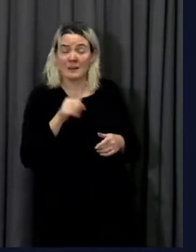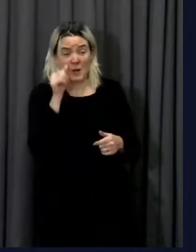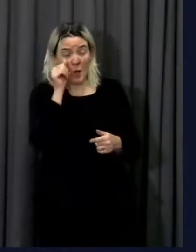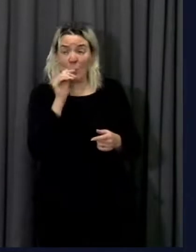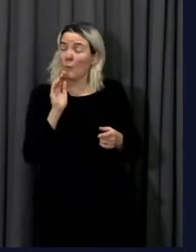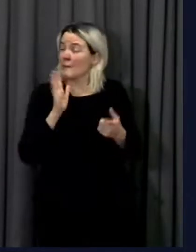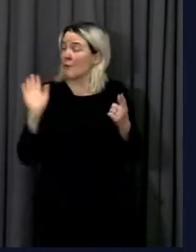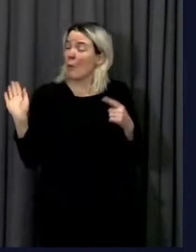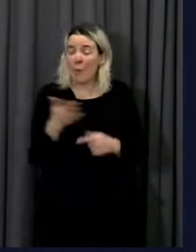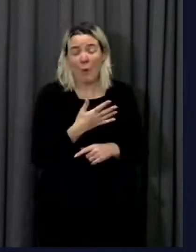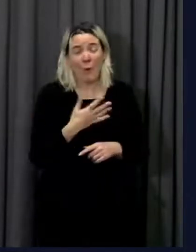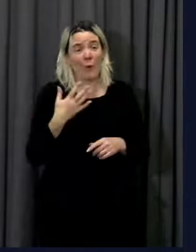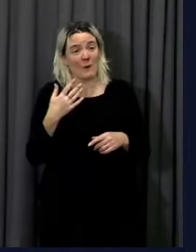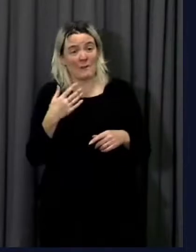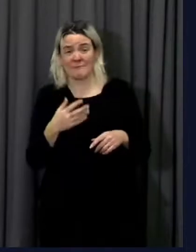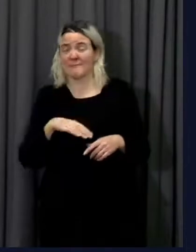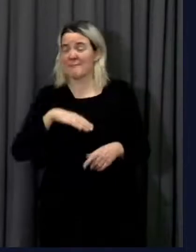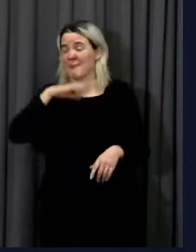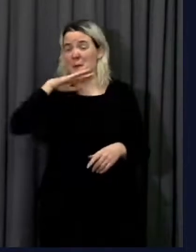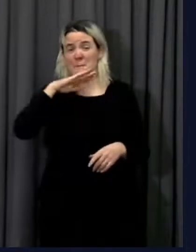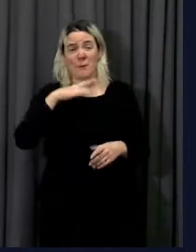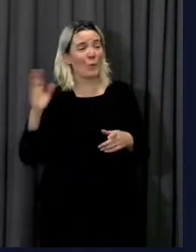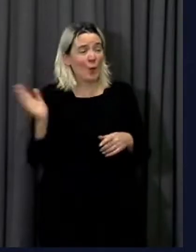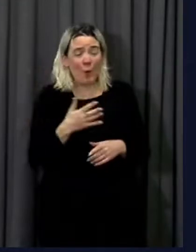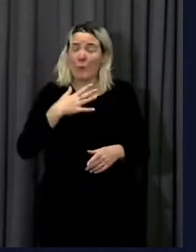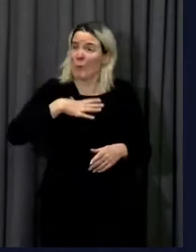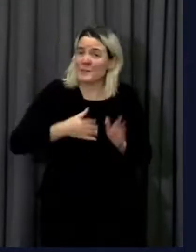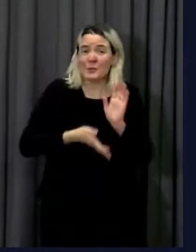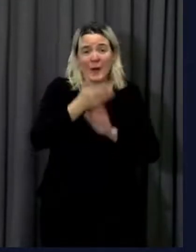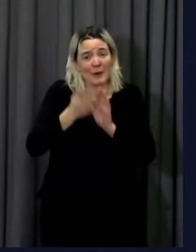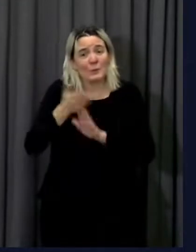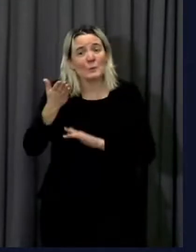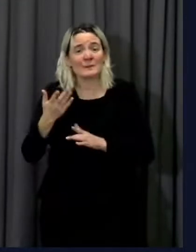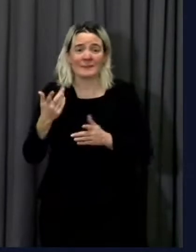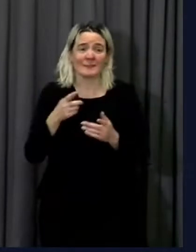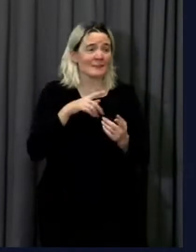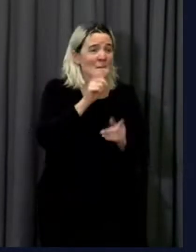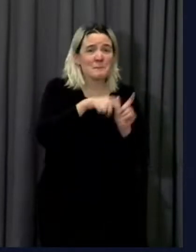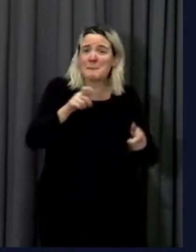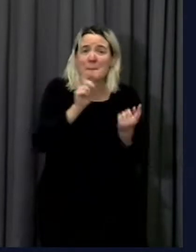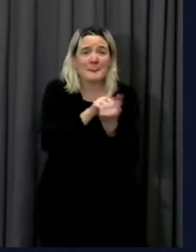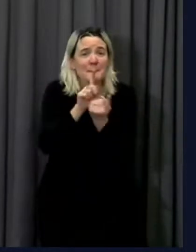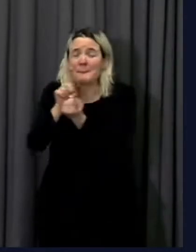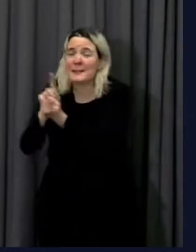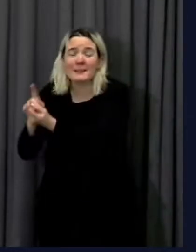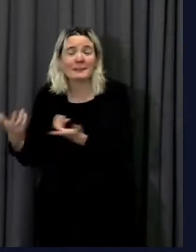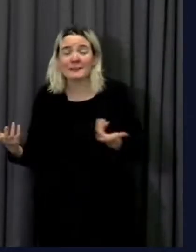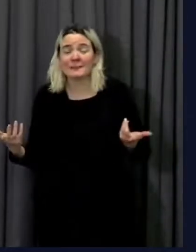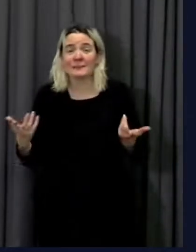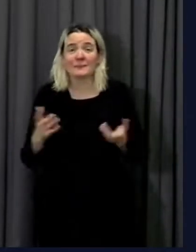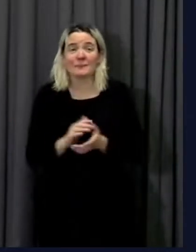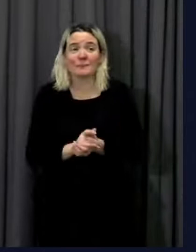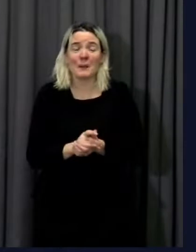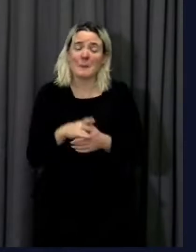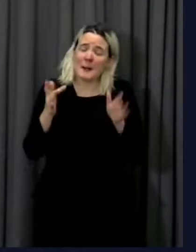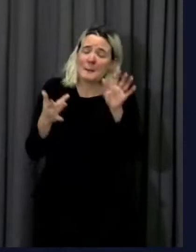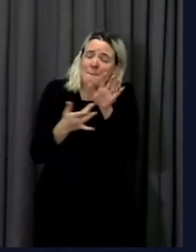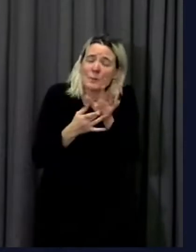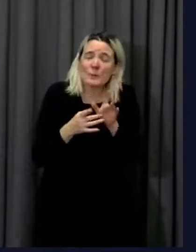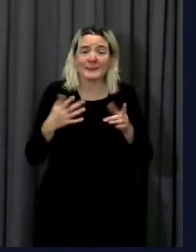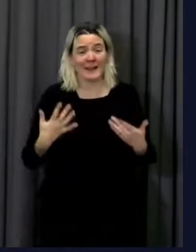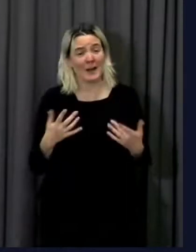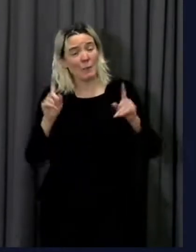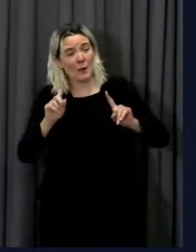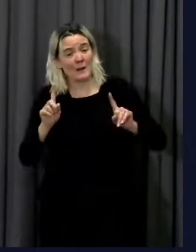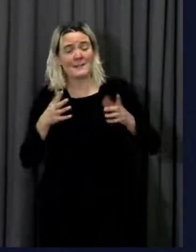cael digon o sefyllfa ni gyd yn marw eisiau mynd allan ag i gwrdd o pobl eraill ond byth sy'n bwysig nawr e'n bod ni yn